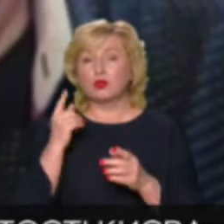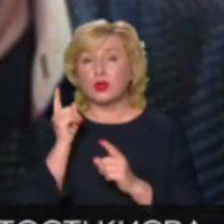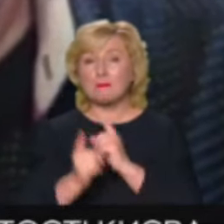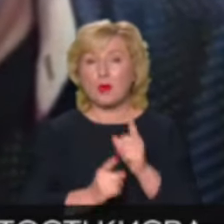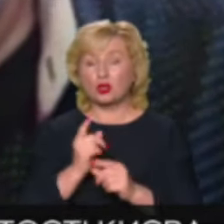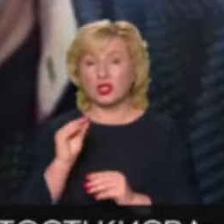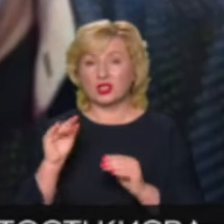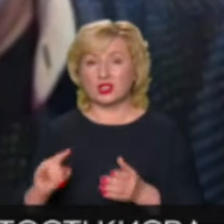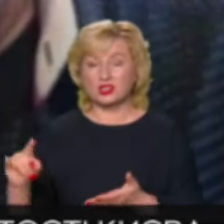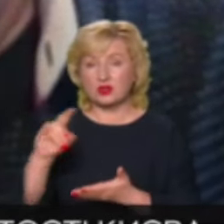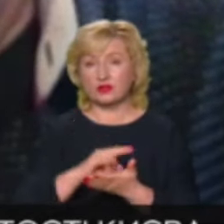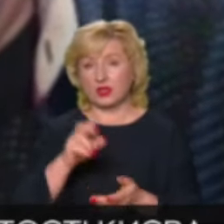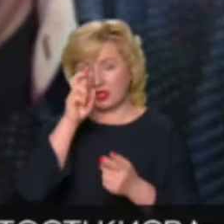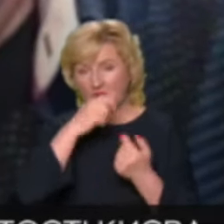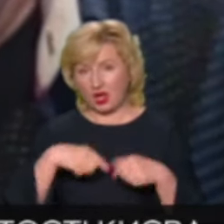рамках країн, які